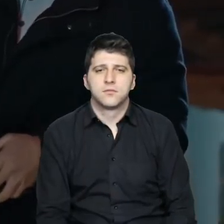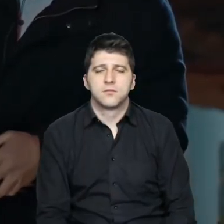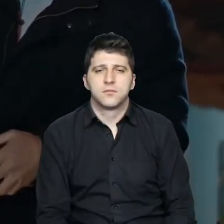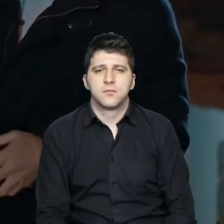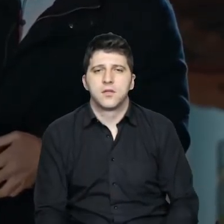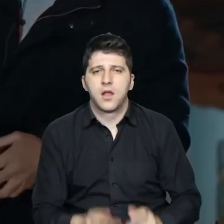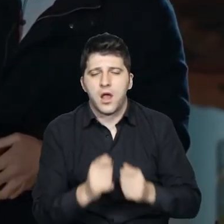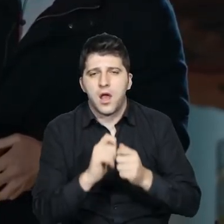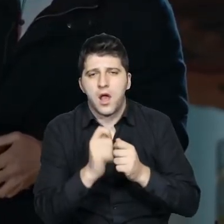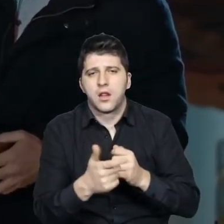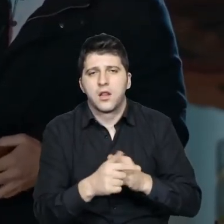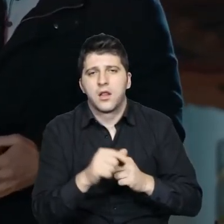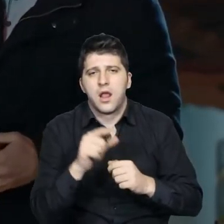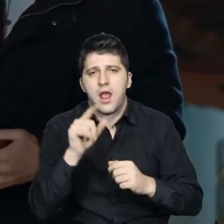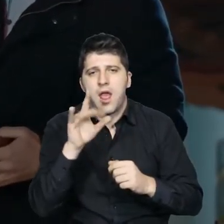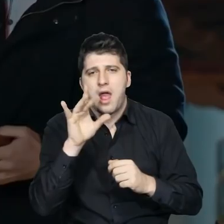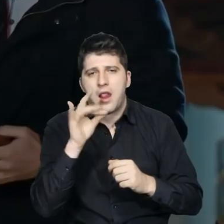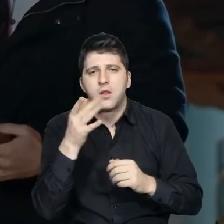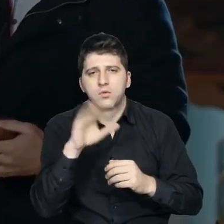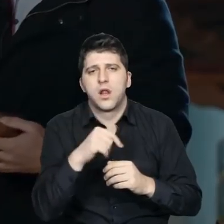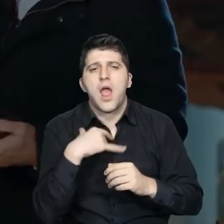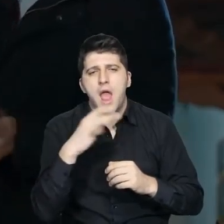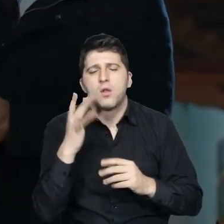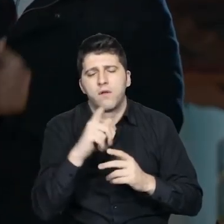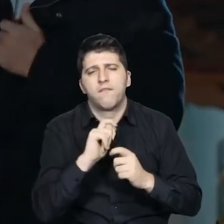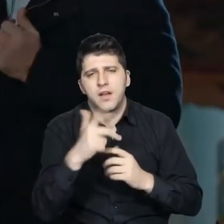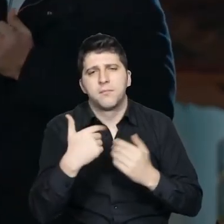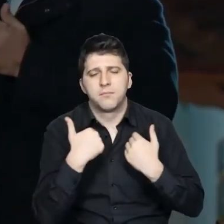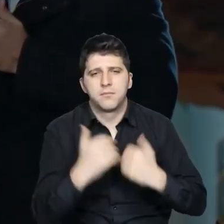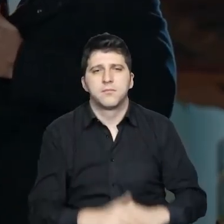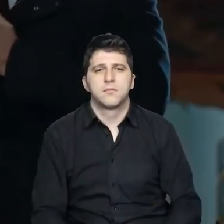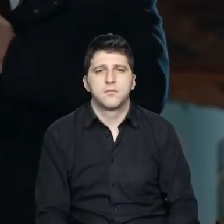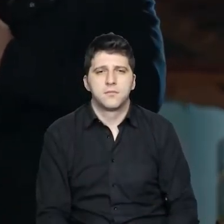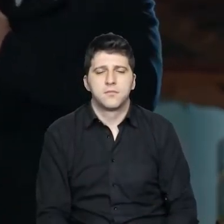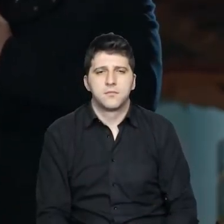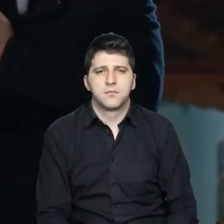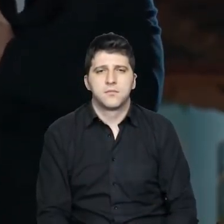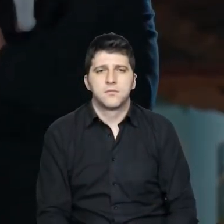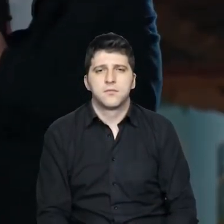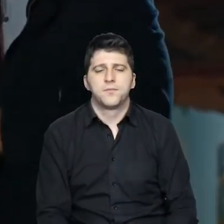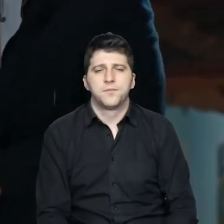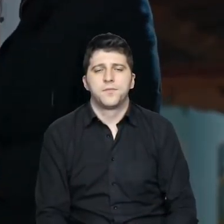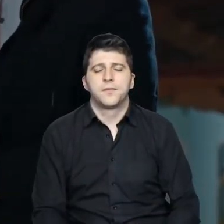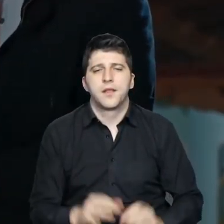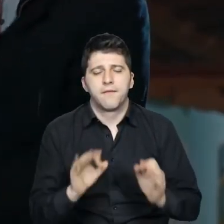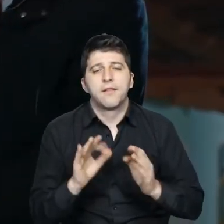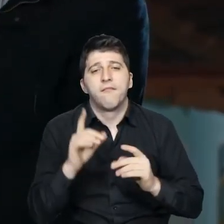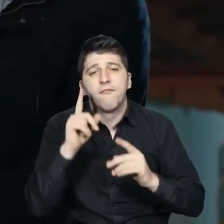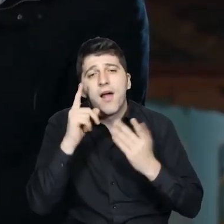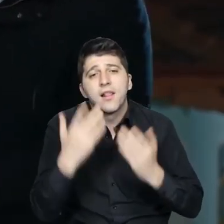Al. 50 lirayı. 50'yi ben sana veririm sonra. 200 lira. Evet.